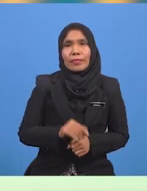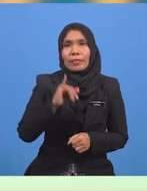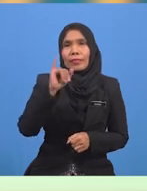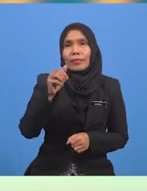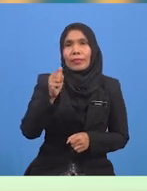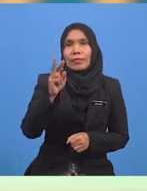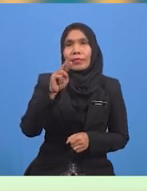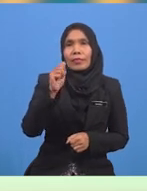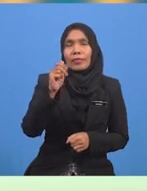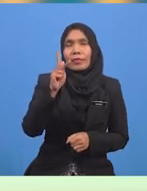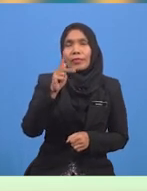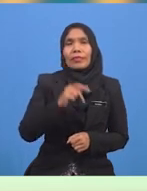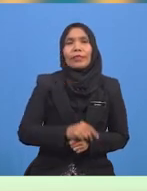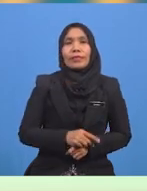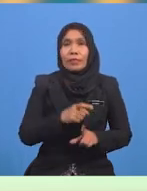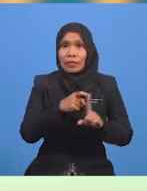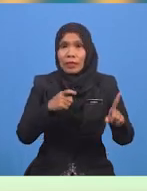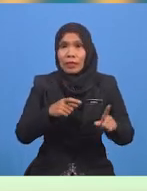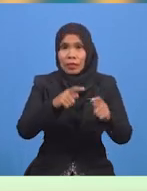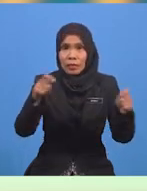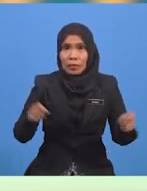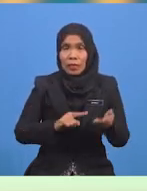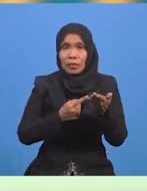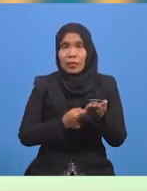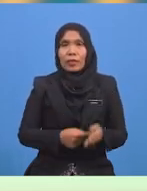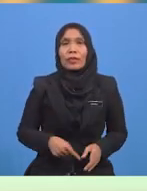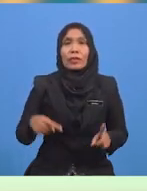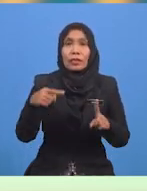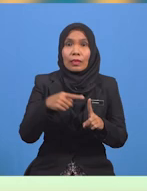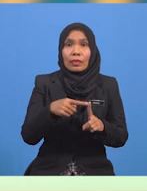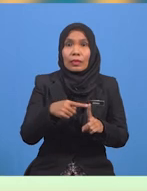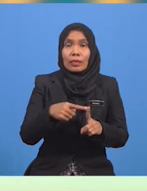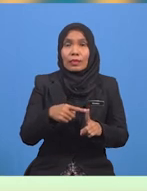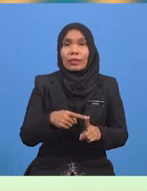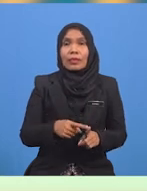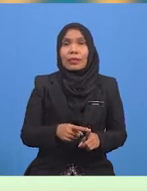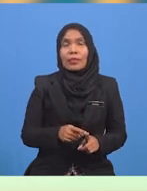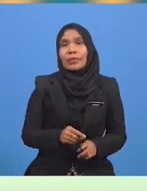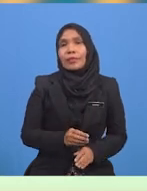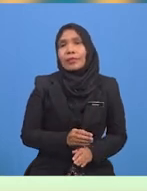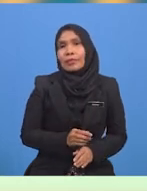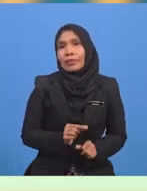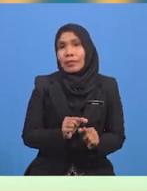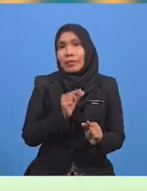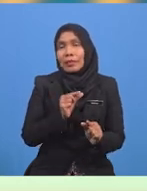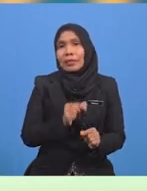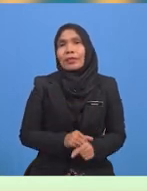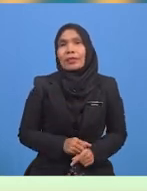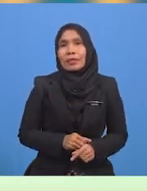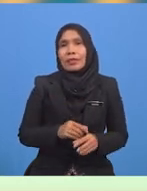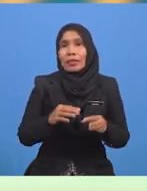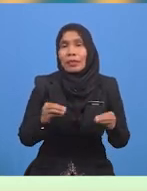dari tempat permulaan ke garisan tamat. Cikgu wakilkan sebagai X.